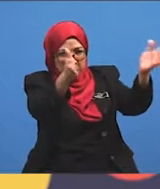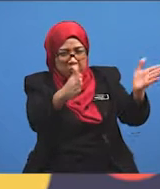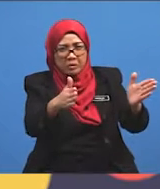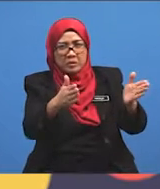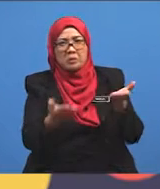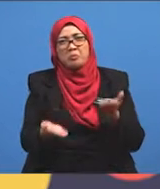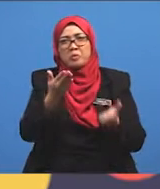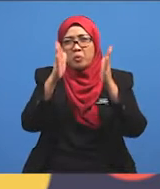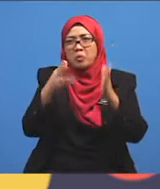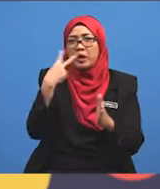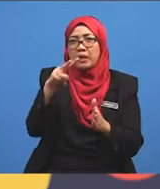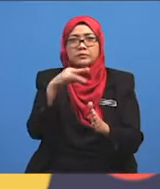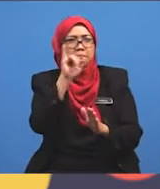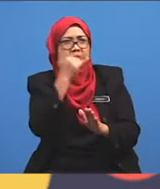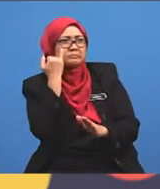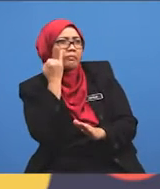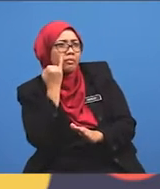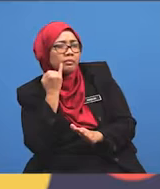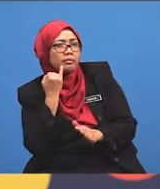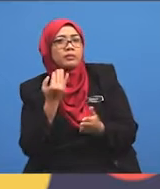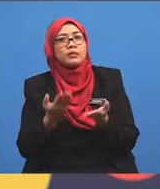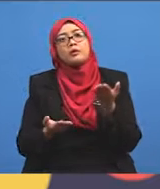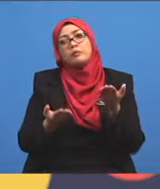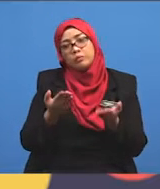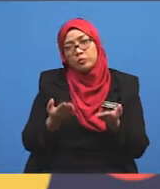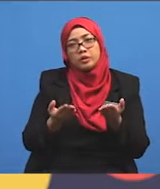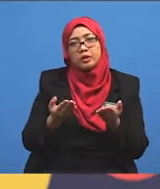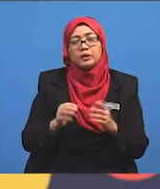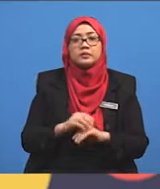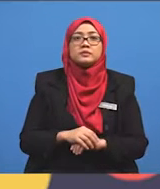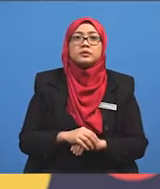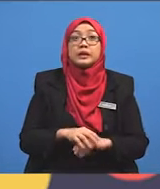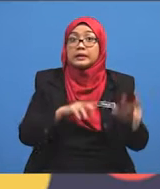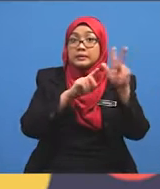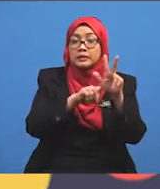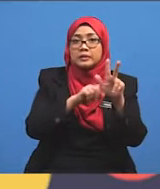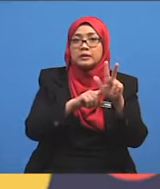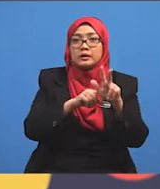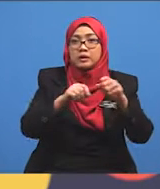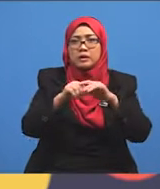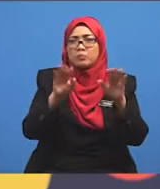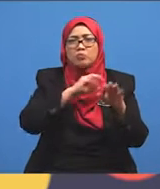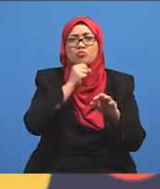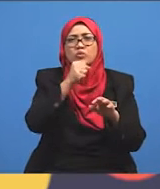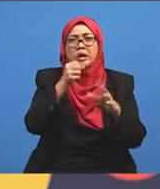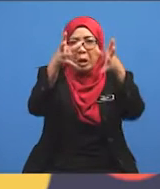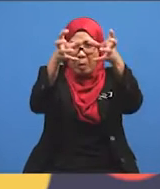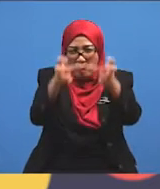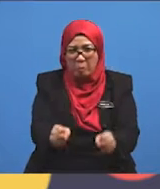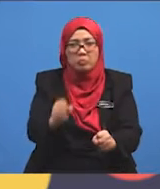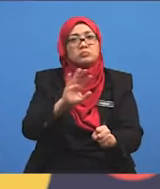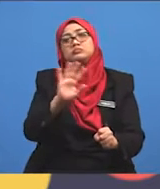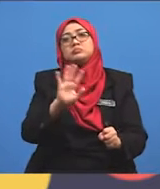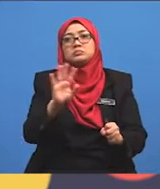yang melihatnya. Yang ketiga, hendaklah longgar dan selesa serta tidak ketat. Yang